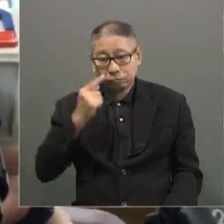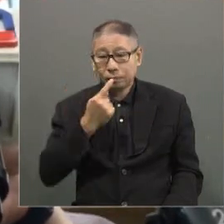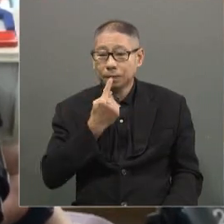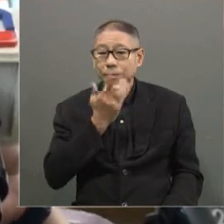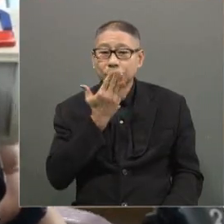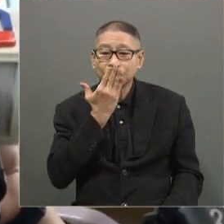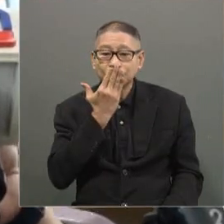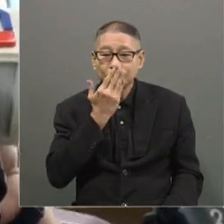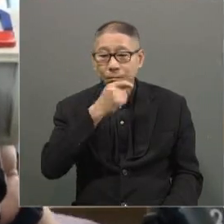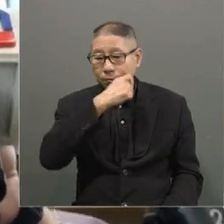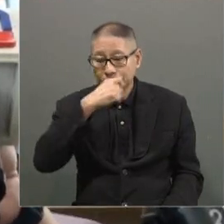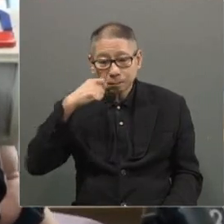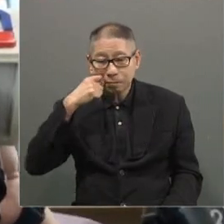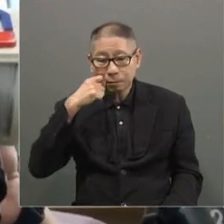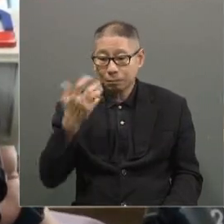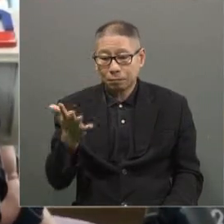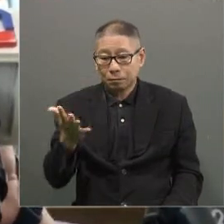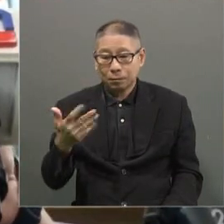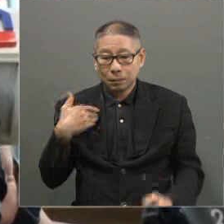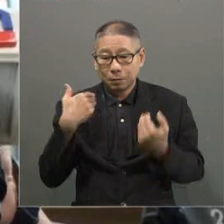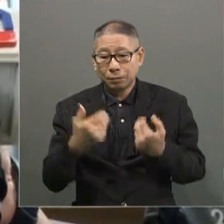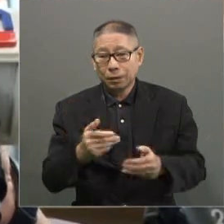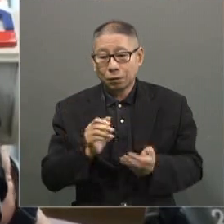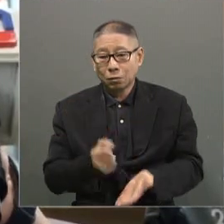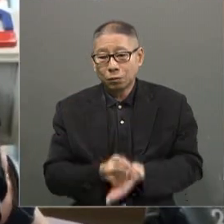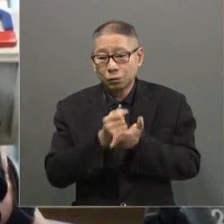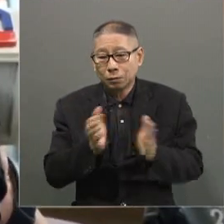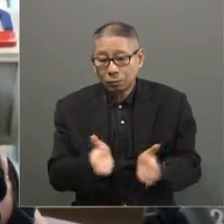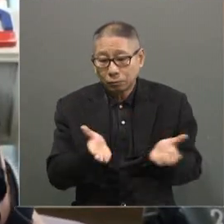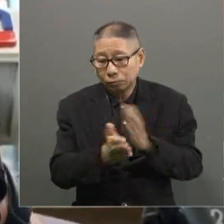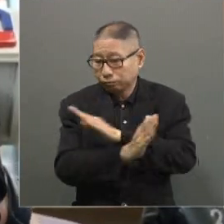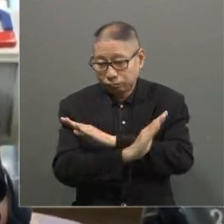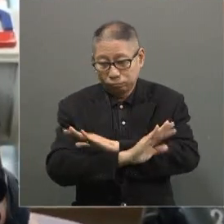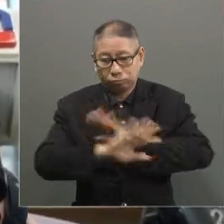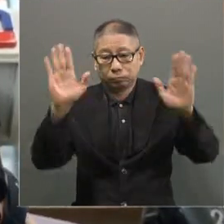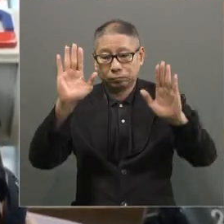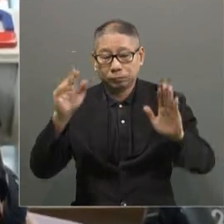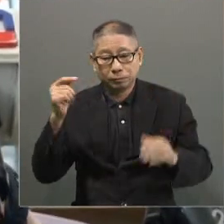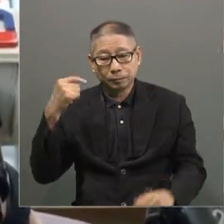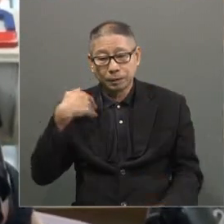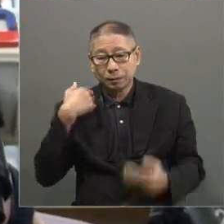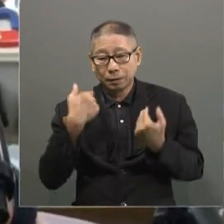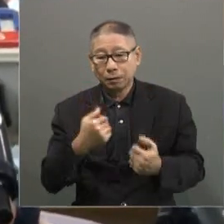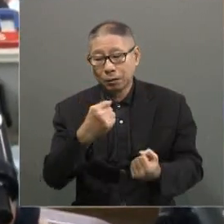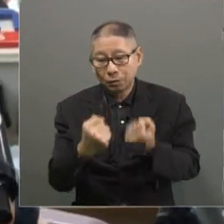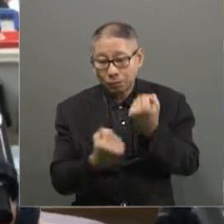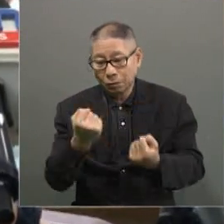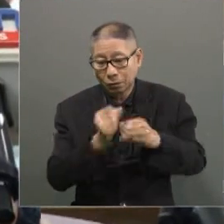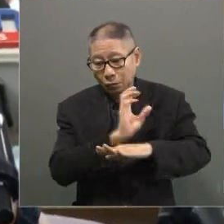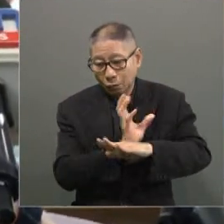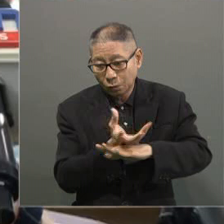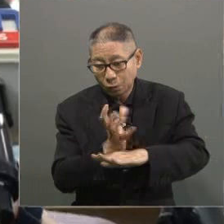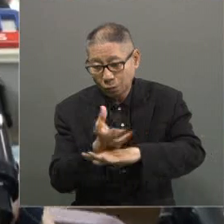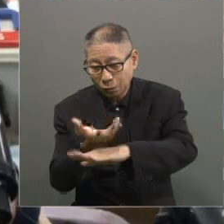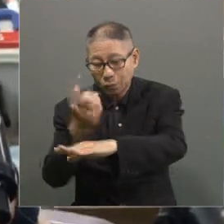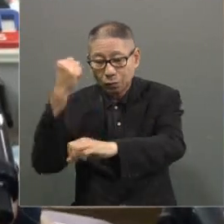รื่องนี้ไม่ควรมีการให้ท้ายไม่ควรมีขบวนการอยู่เบื้องหลังนะครับเพราะว่าขบวนเสด็จท่านเองท่านก็ไปมีภารกิจพระองค์ท่านมีภารกิจตลอด